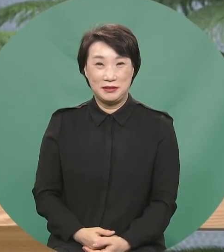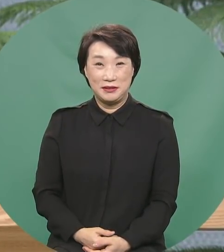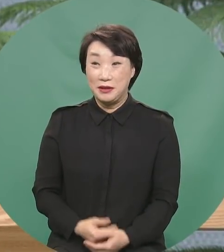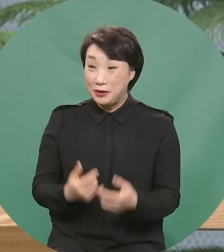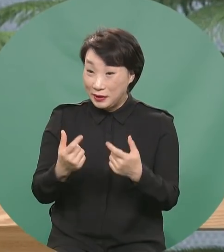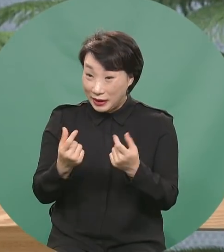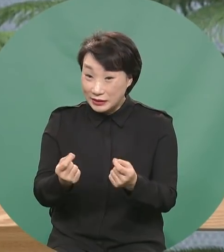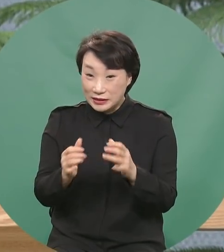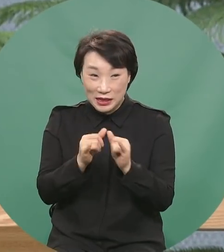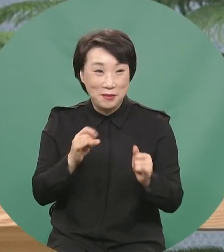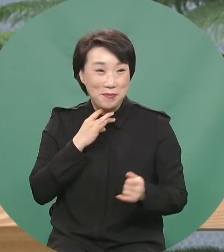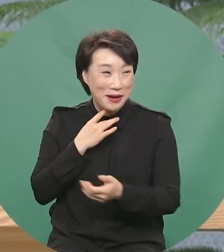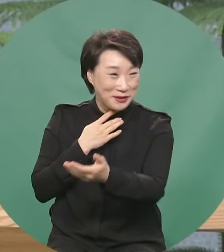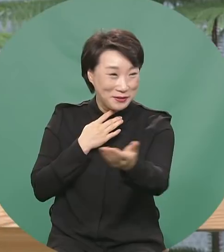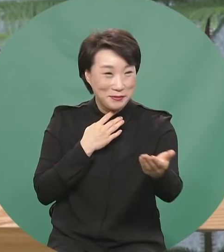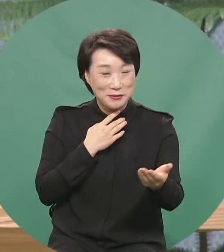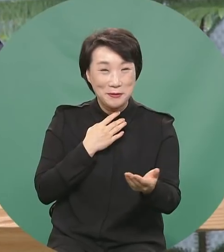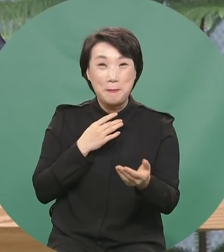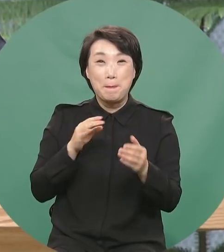그러신 분만